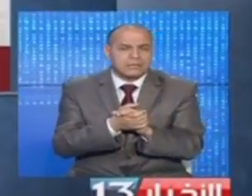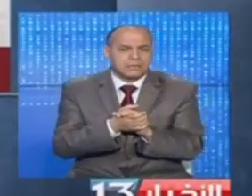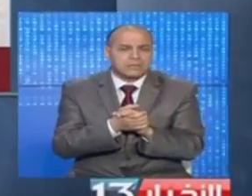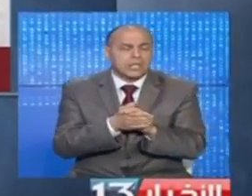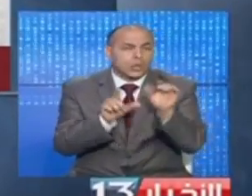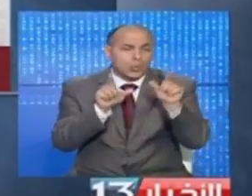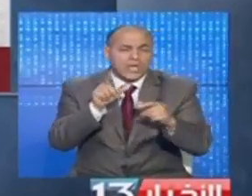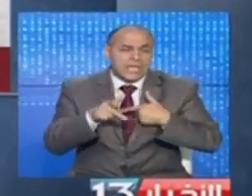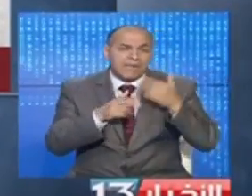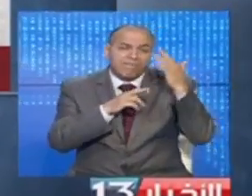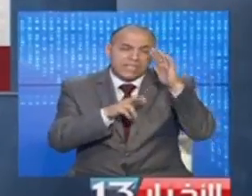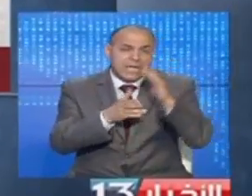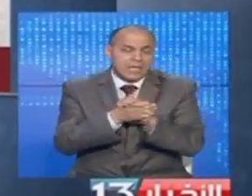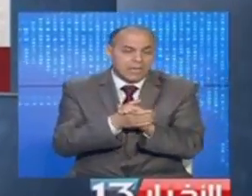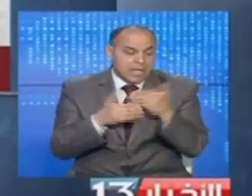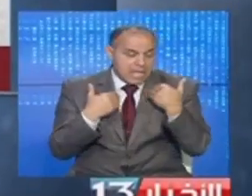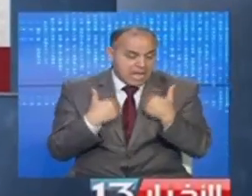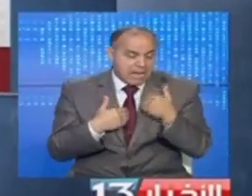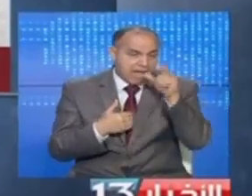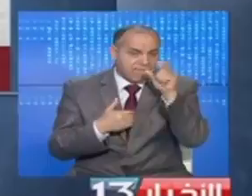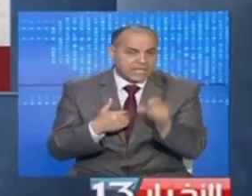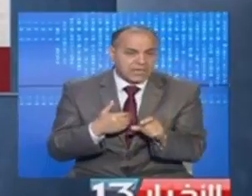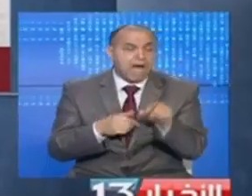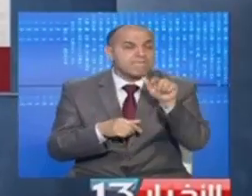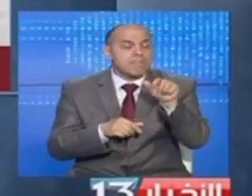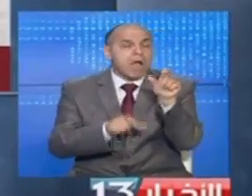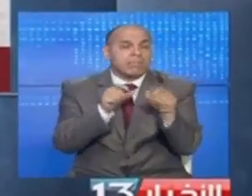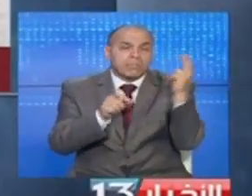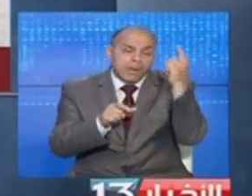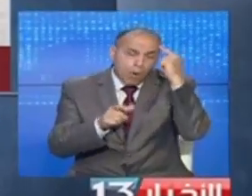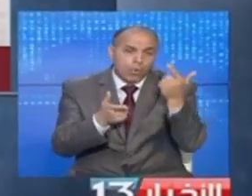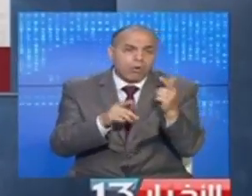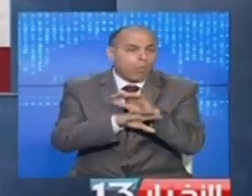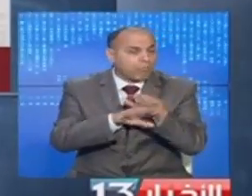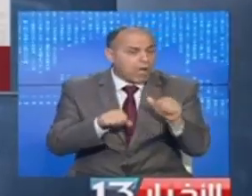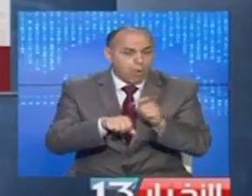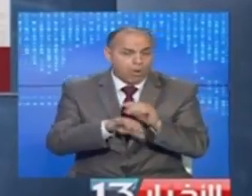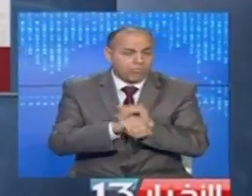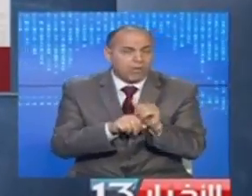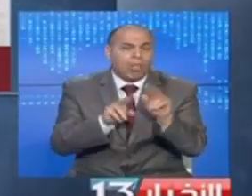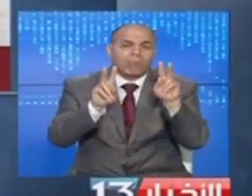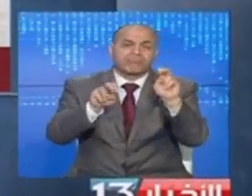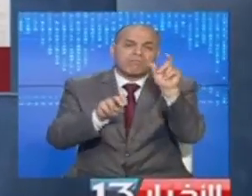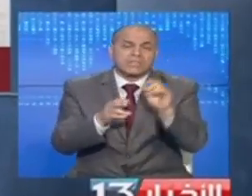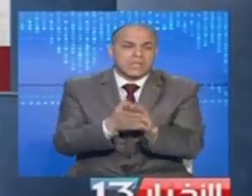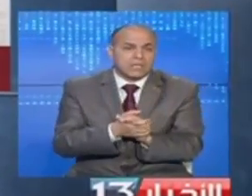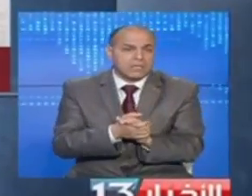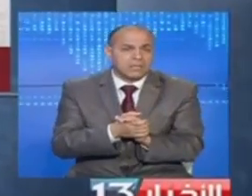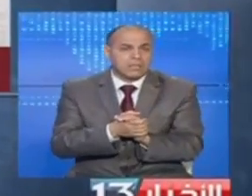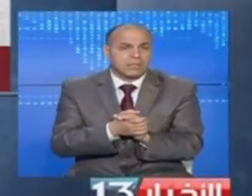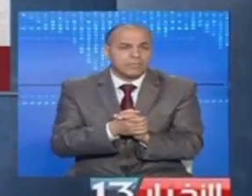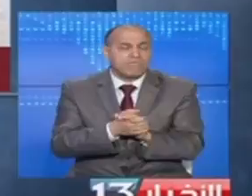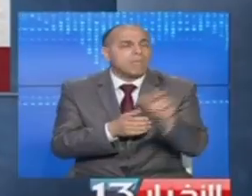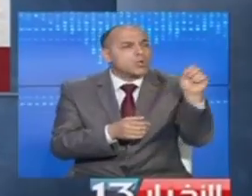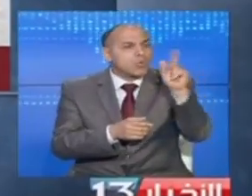رعايا التونسيين. فنحن في إيطاليا لنا طلبة انتهت دراساتهم وهم معلقون، وهناك